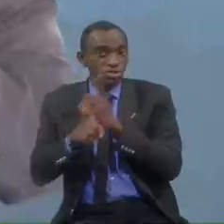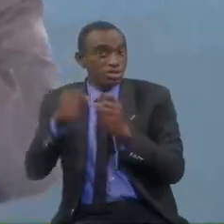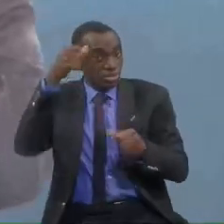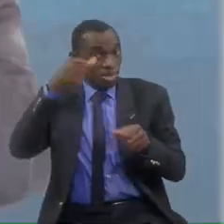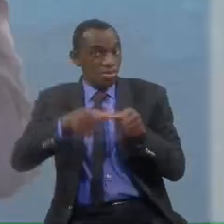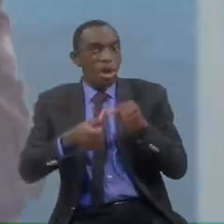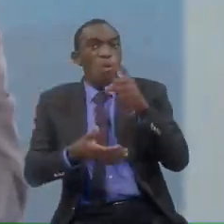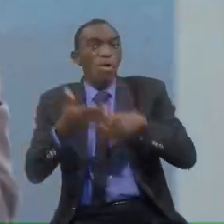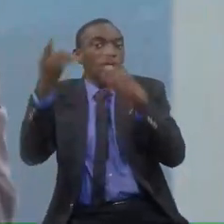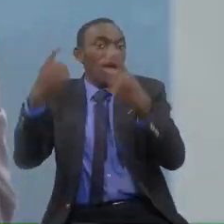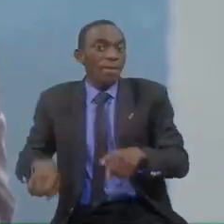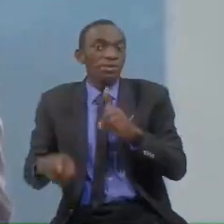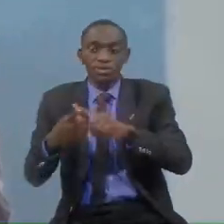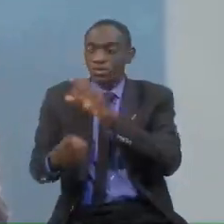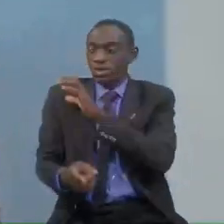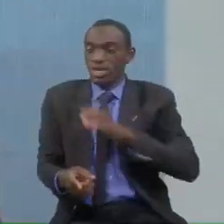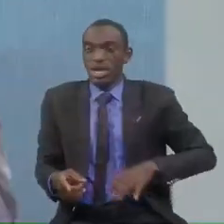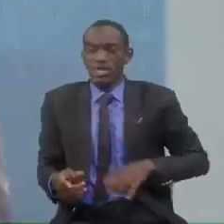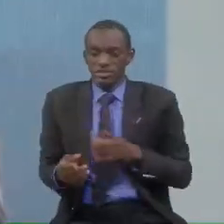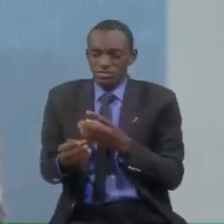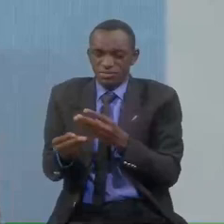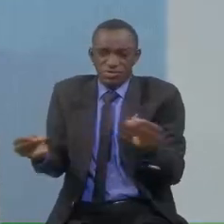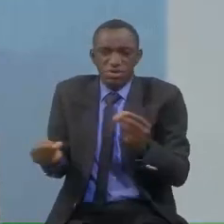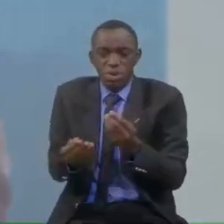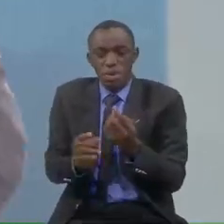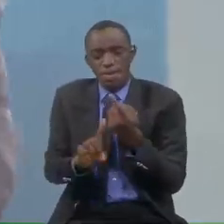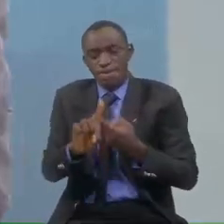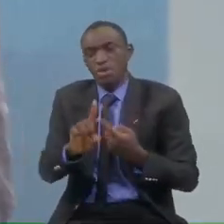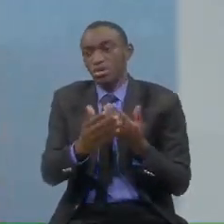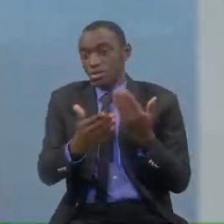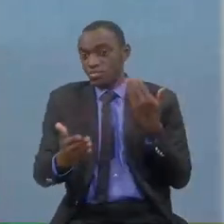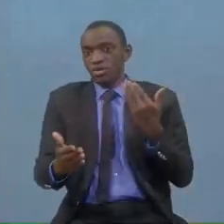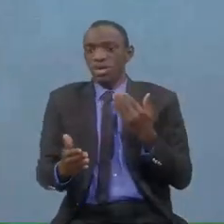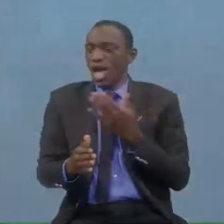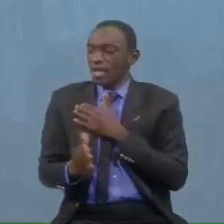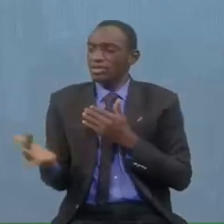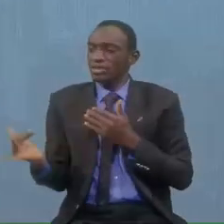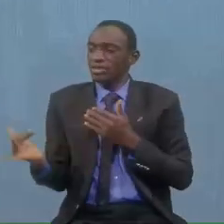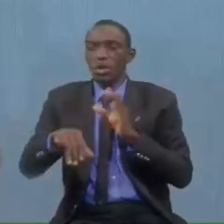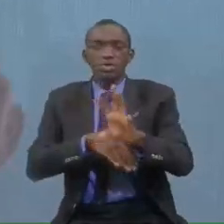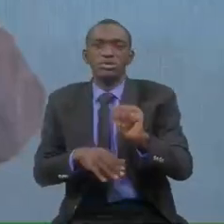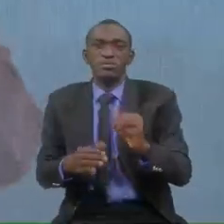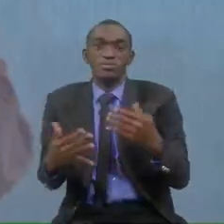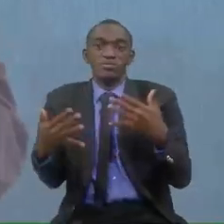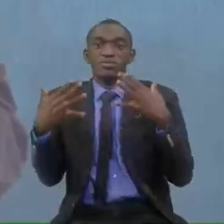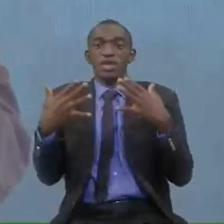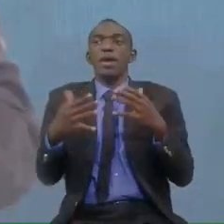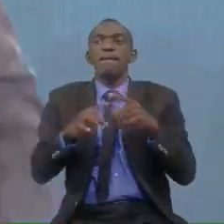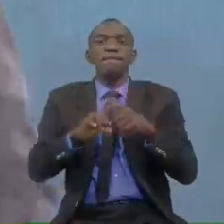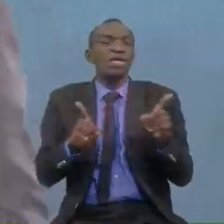mois passés. Et ils les menaçaient. Si vous répétez cela, votre vie en